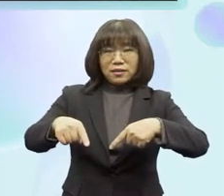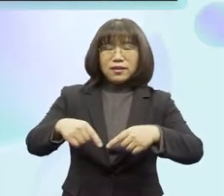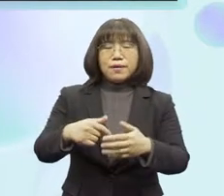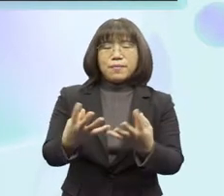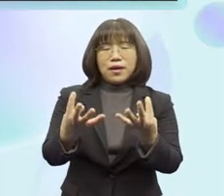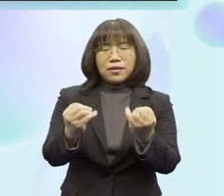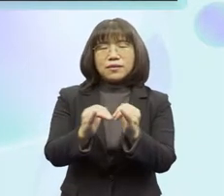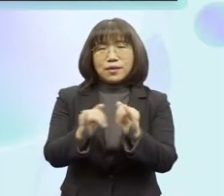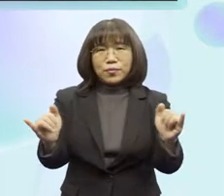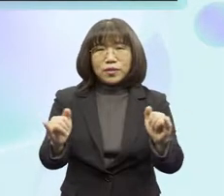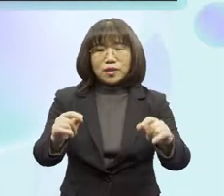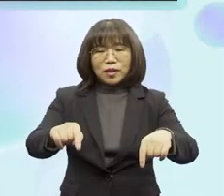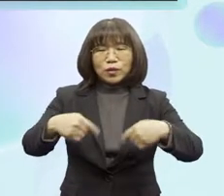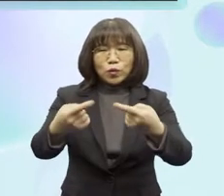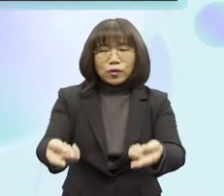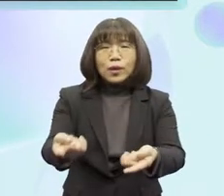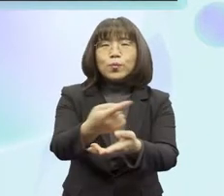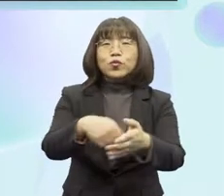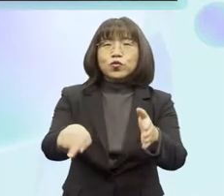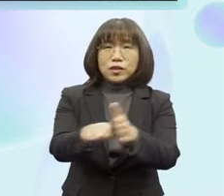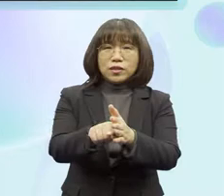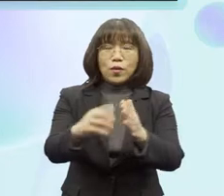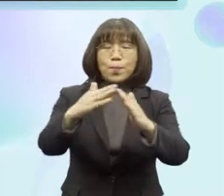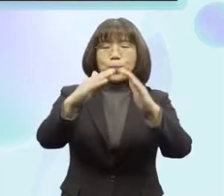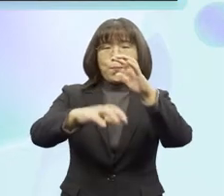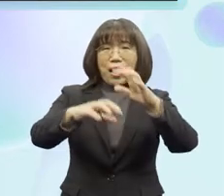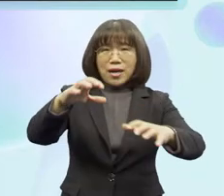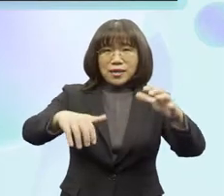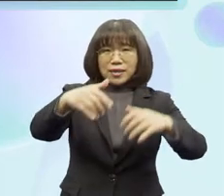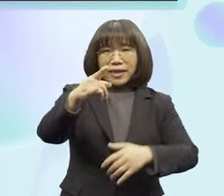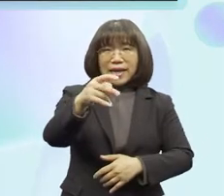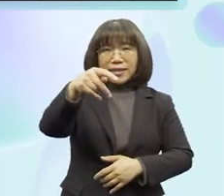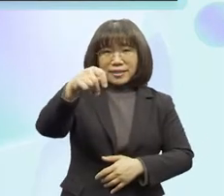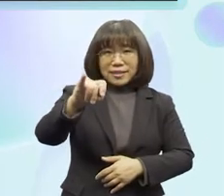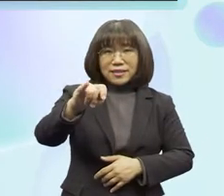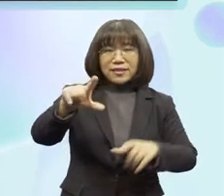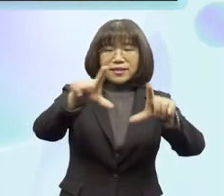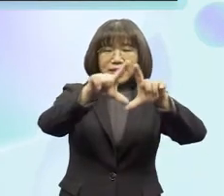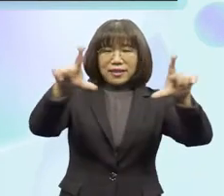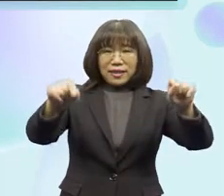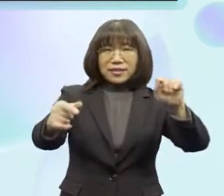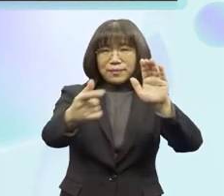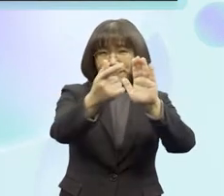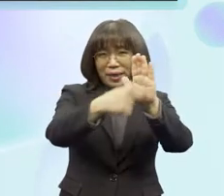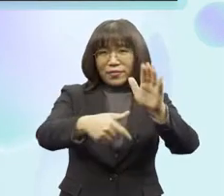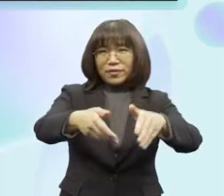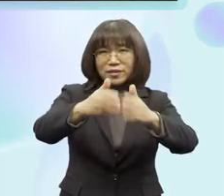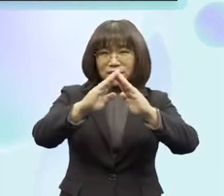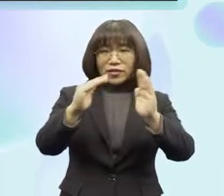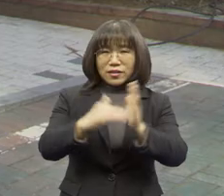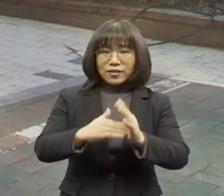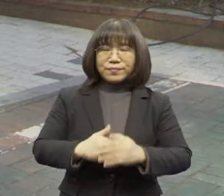구민들이 말에 관심을 갖고 동참할 수 있도록 마을 게시판 을 설치했습니다